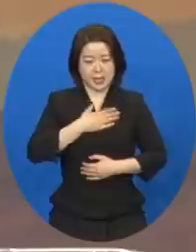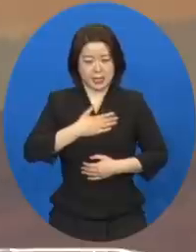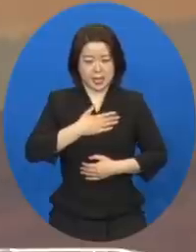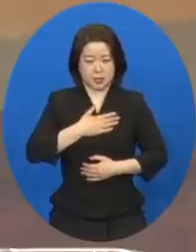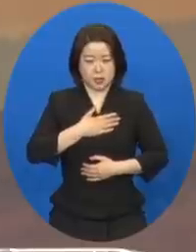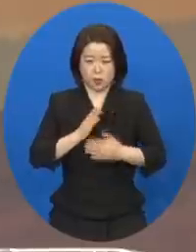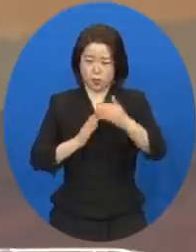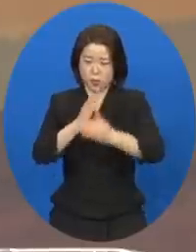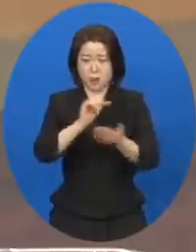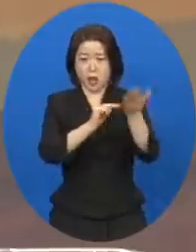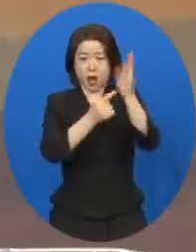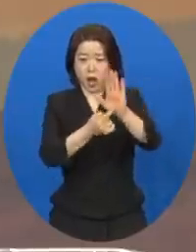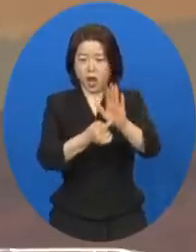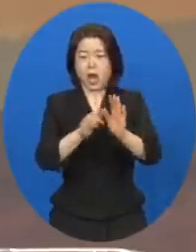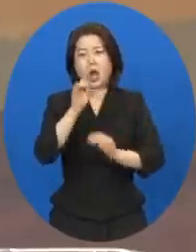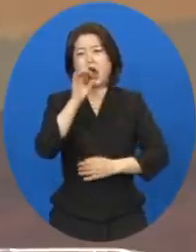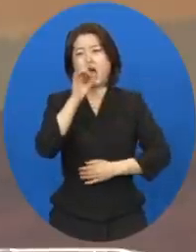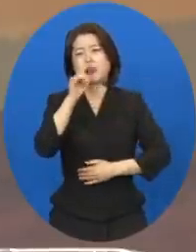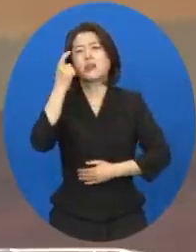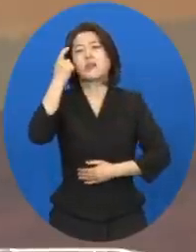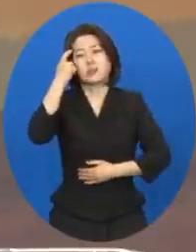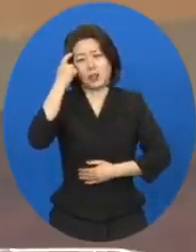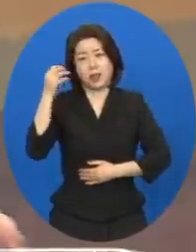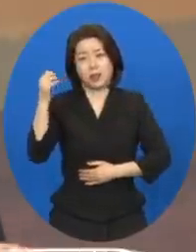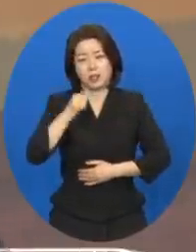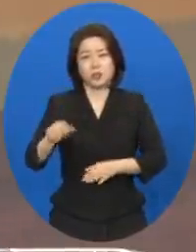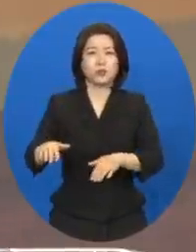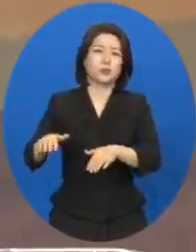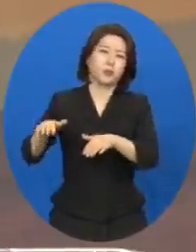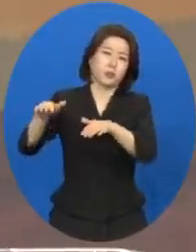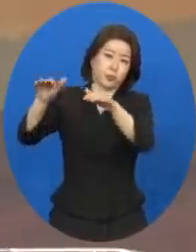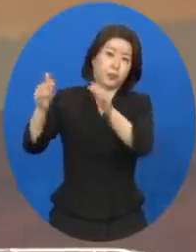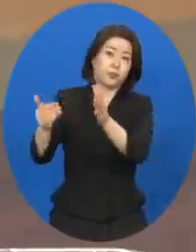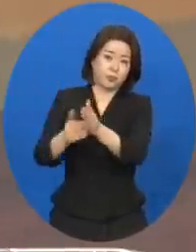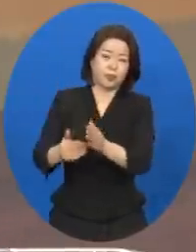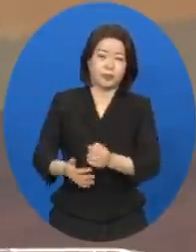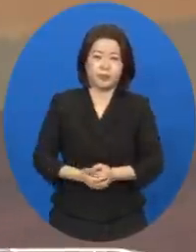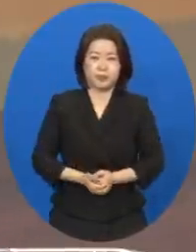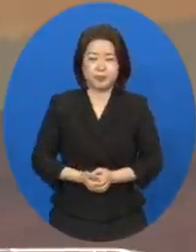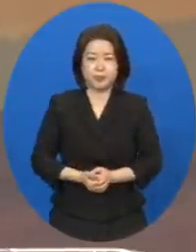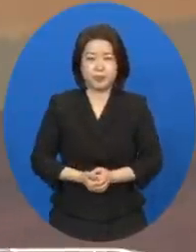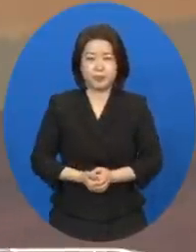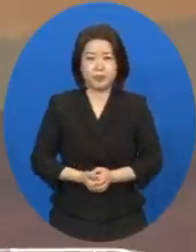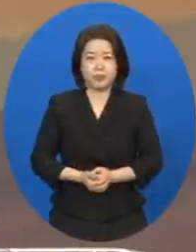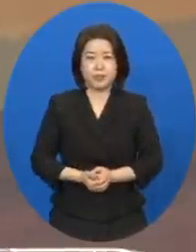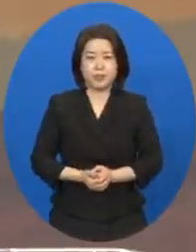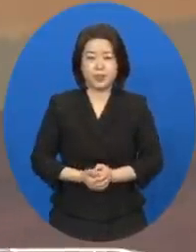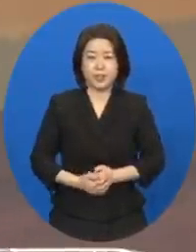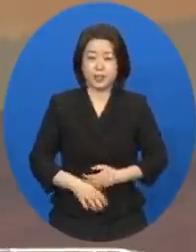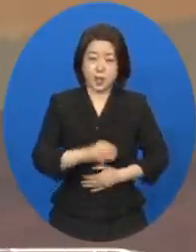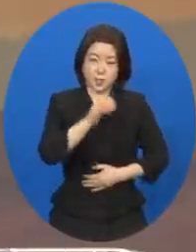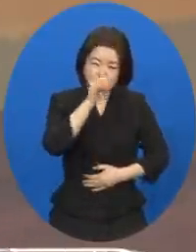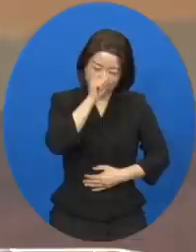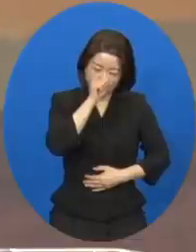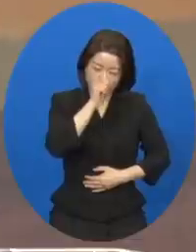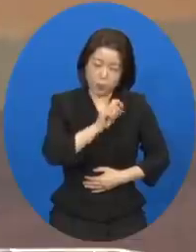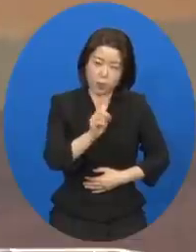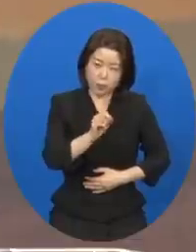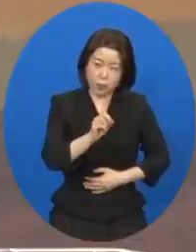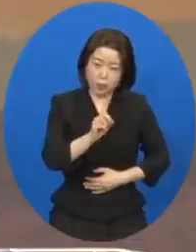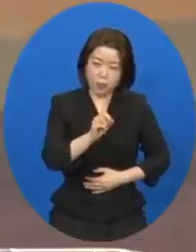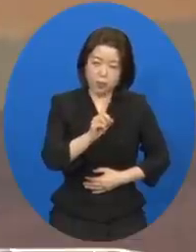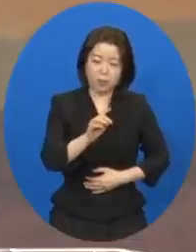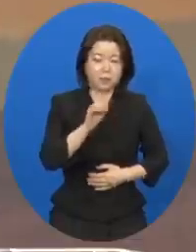하면 안 되는 줄로 생각하고 자랐어요. 그래서 뭐 좋은 표현으로 말하면